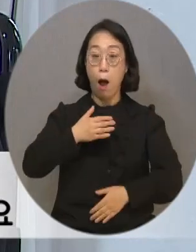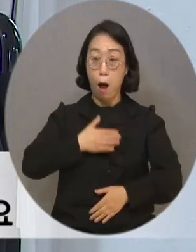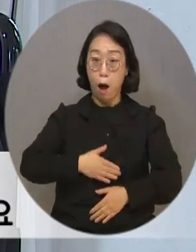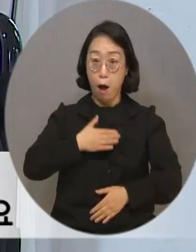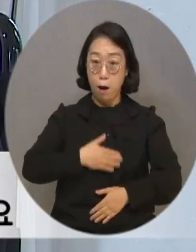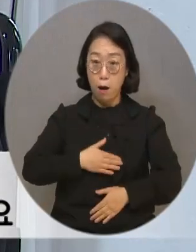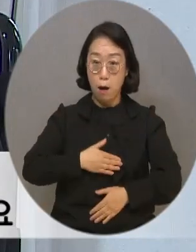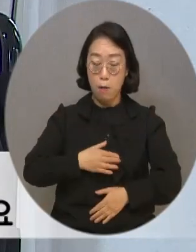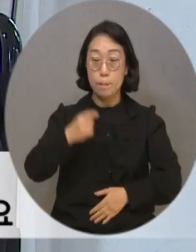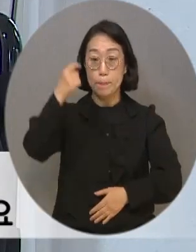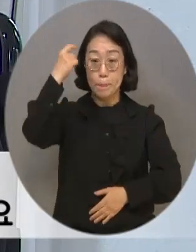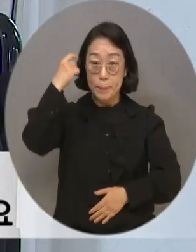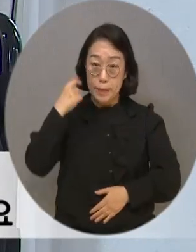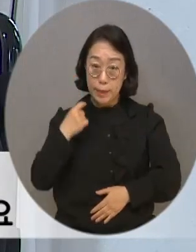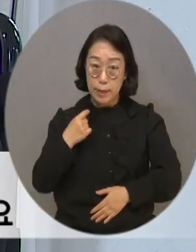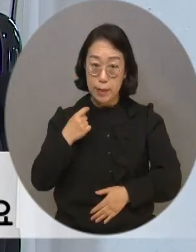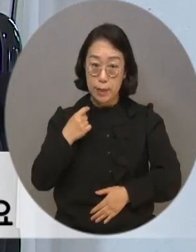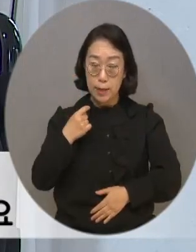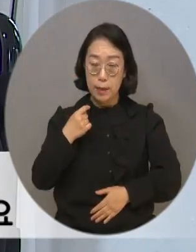알아보고 있고